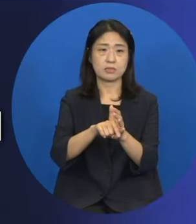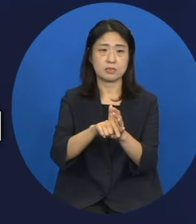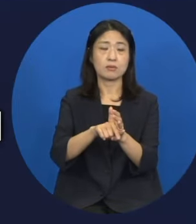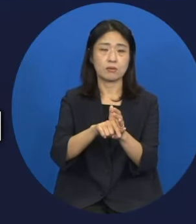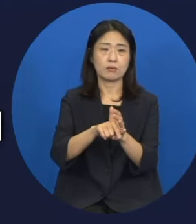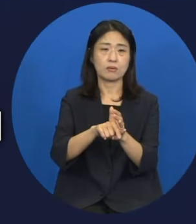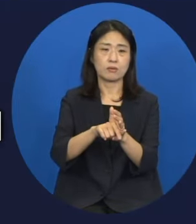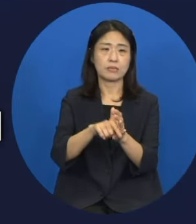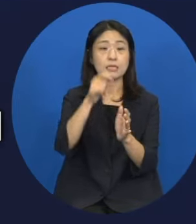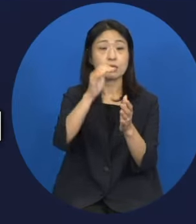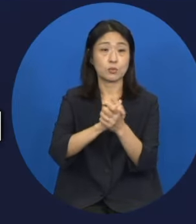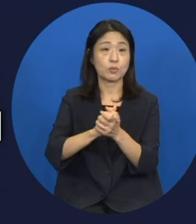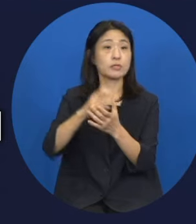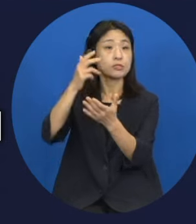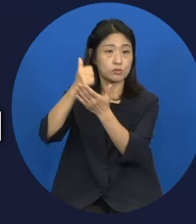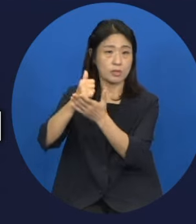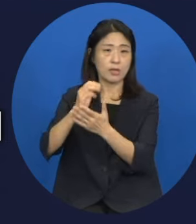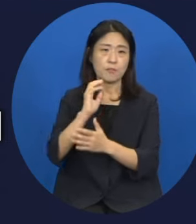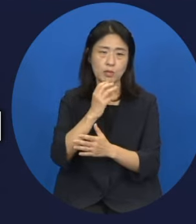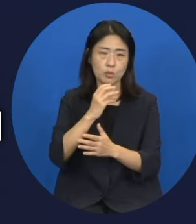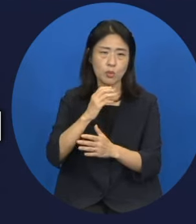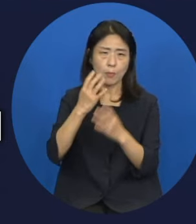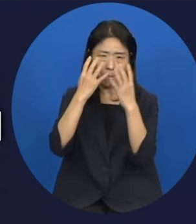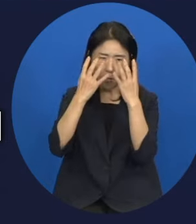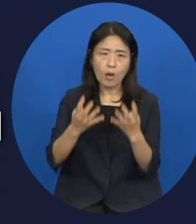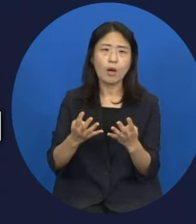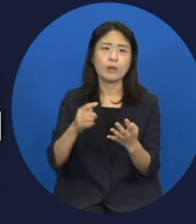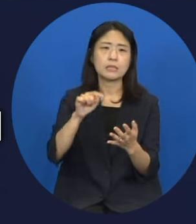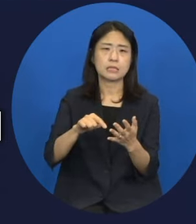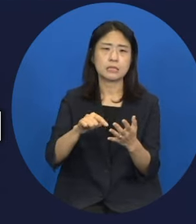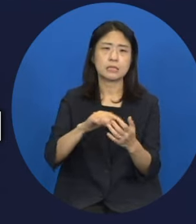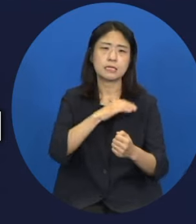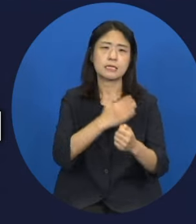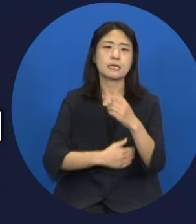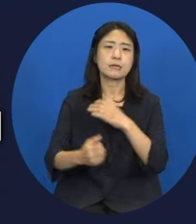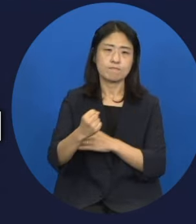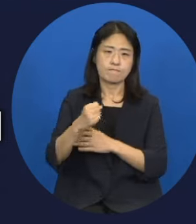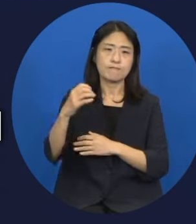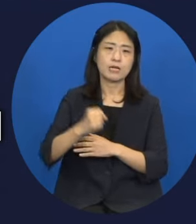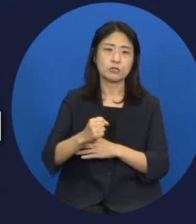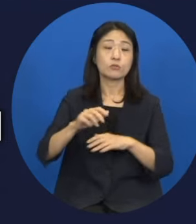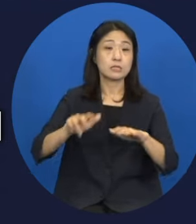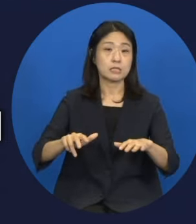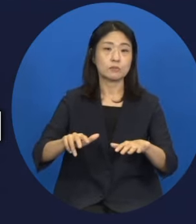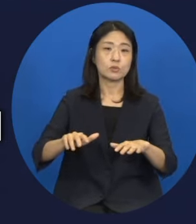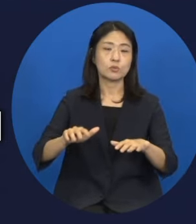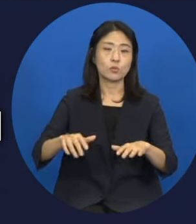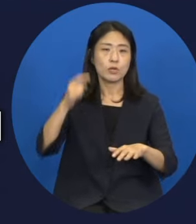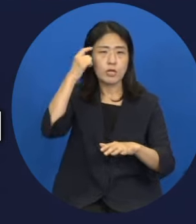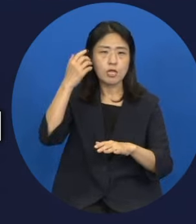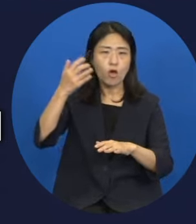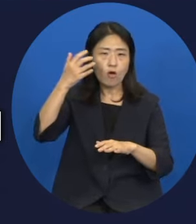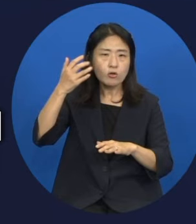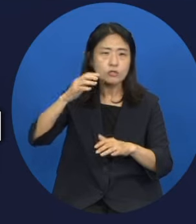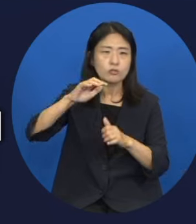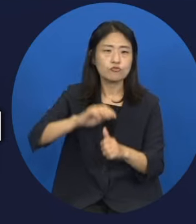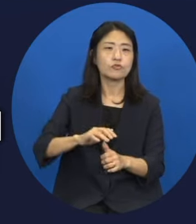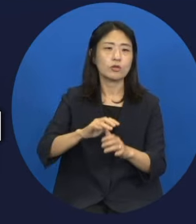감옥에서 풀어주셨던 그 능력으로 지금도 쇠사슬에 묶여있는 자들을 해방시켜